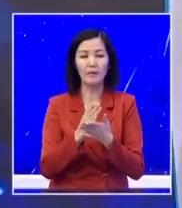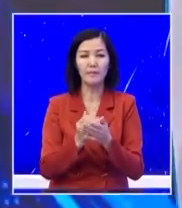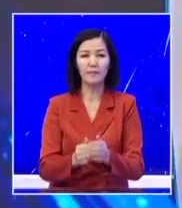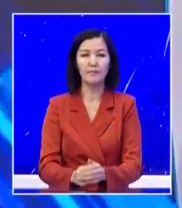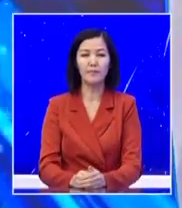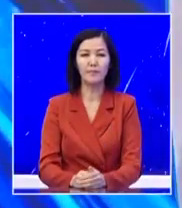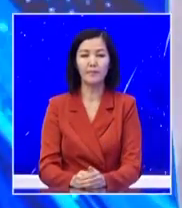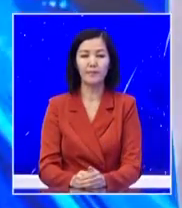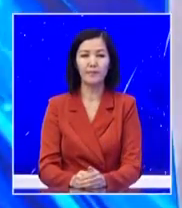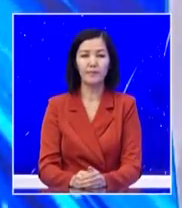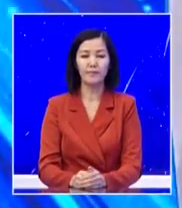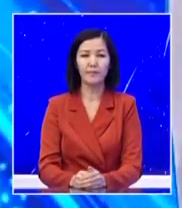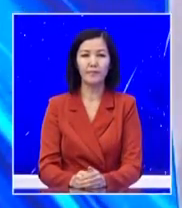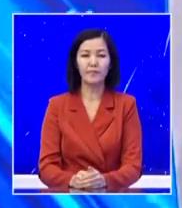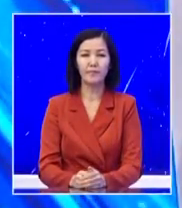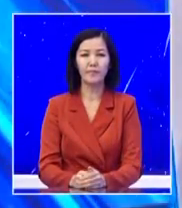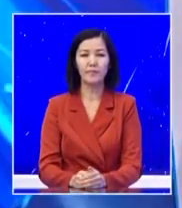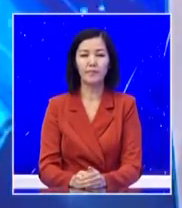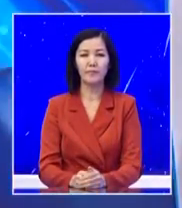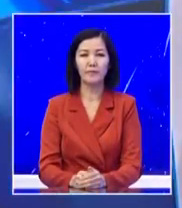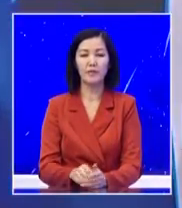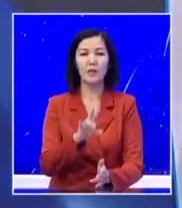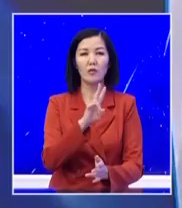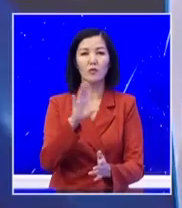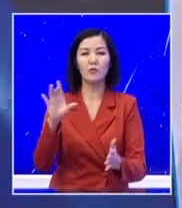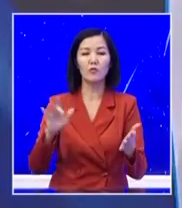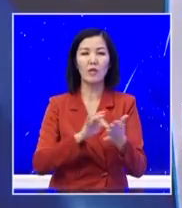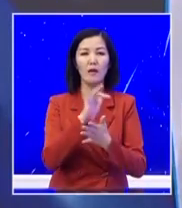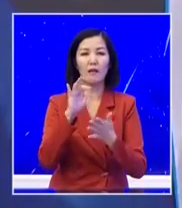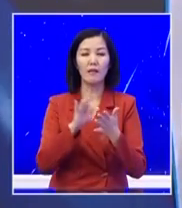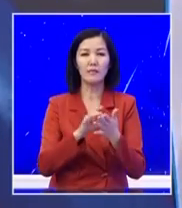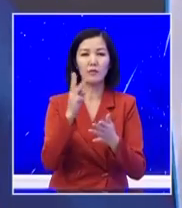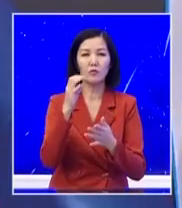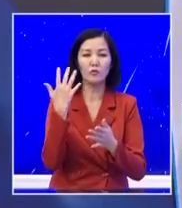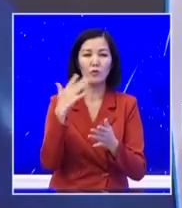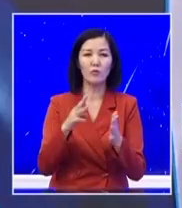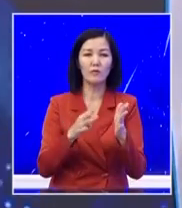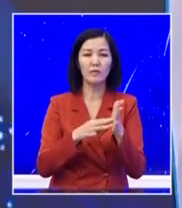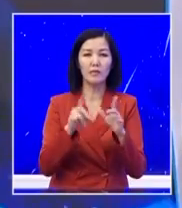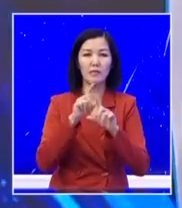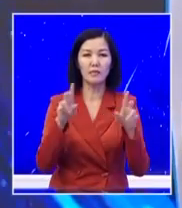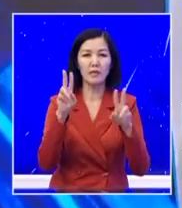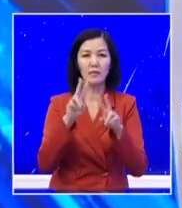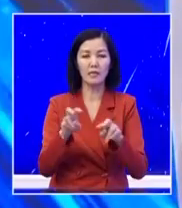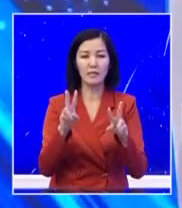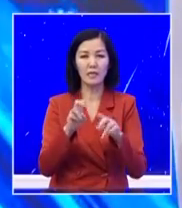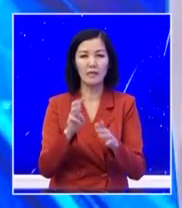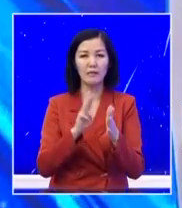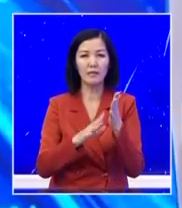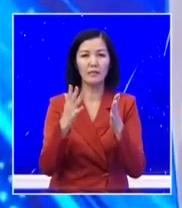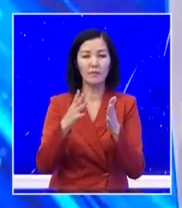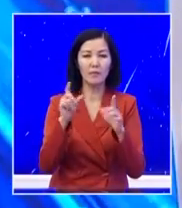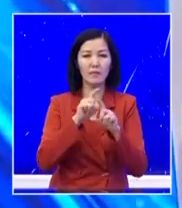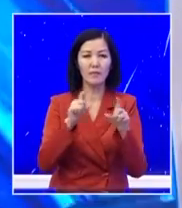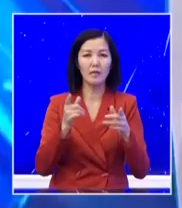проверено 358 объектов. Из них Нұрсұлтанда өткен бірнеше күнде 358 нысан тексерілді. Оның ішінде 85